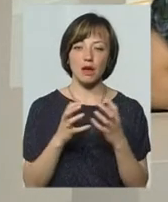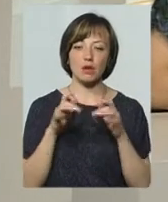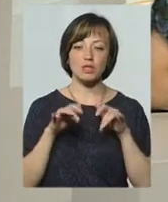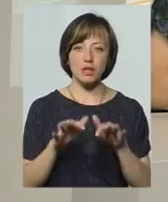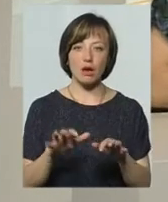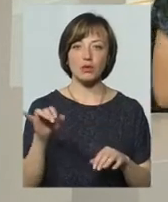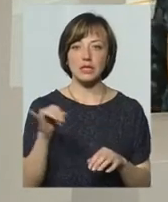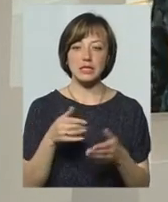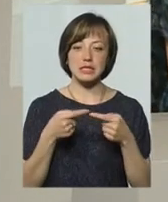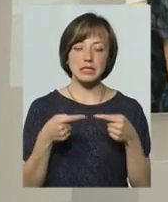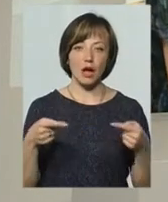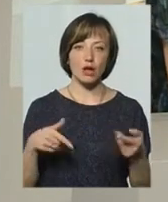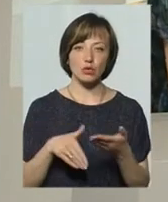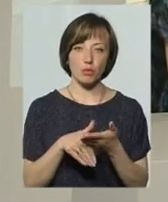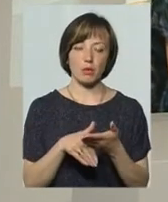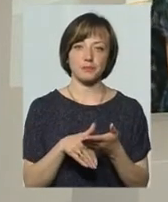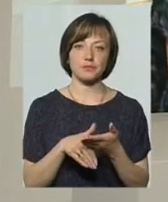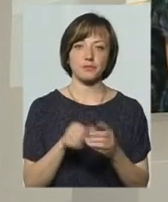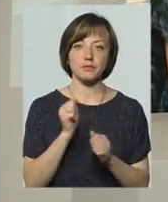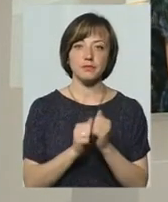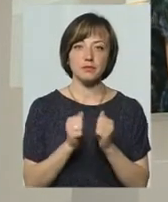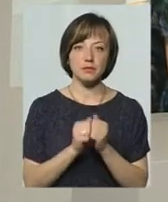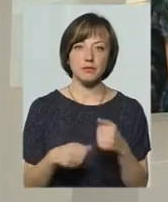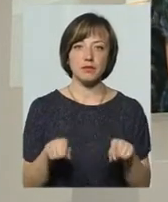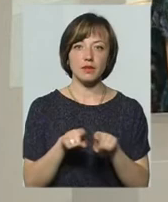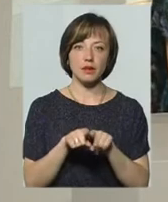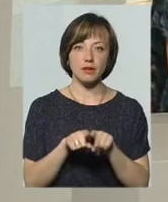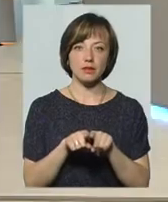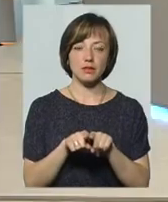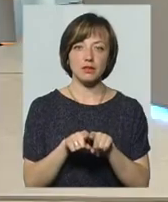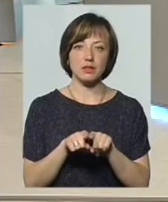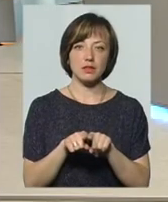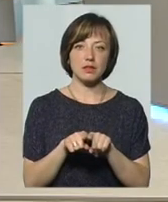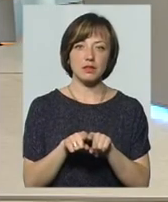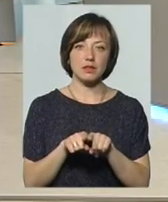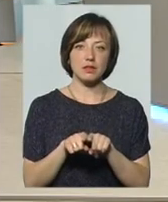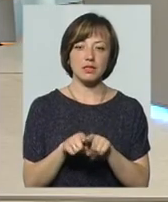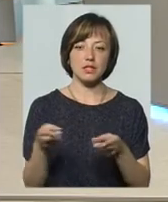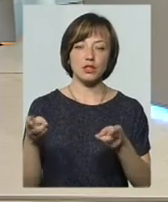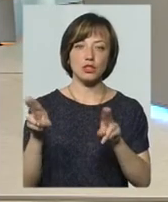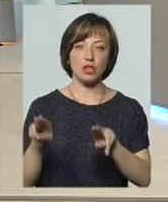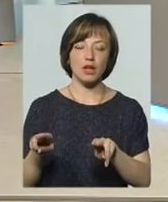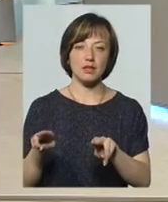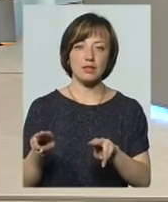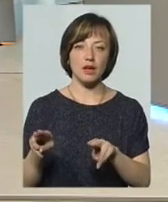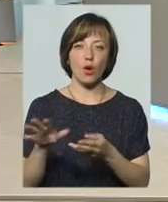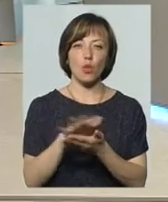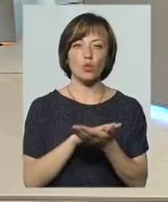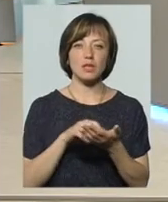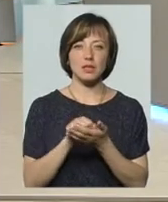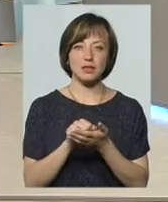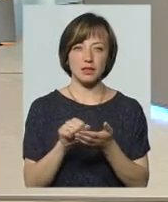заходи, засоби, часто якось так на задньому плані залишається утилізація тих